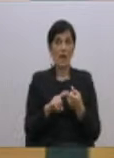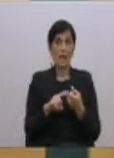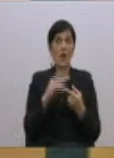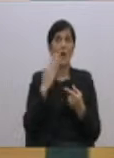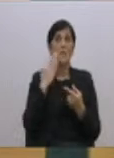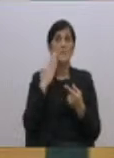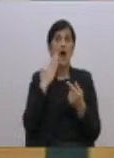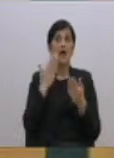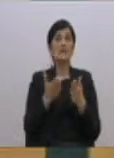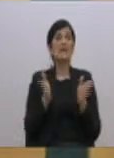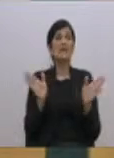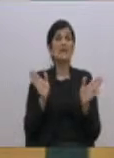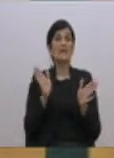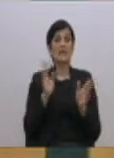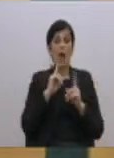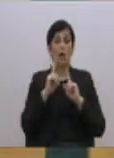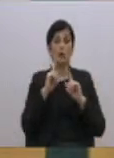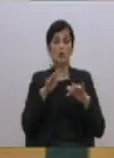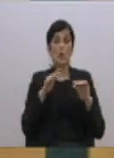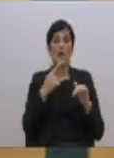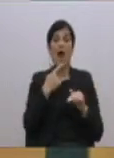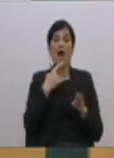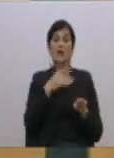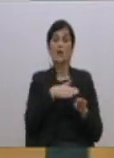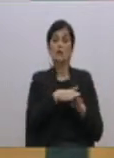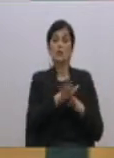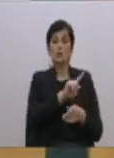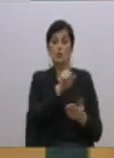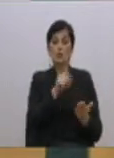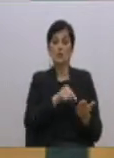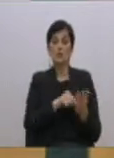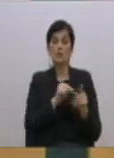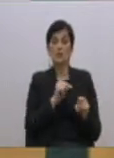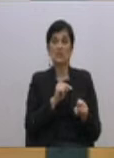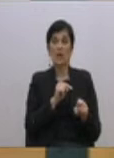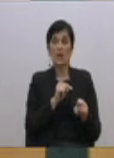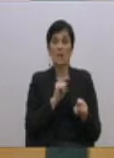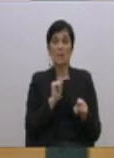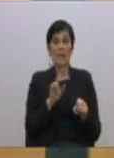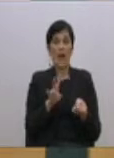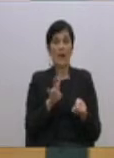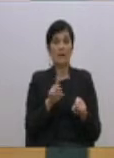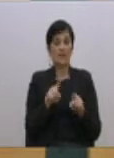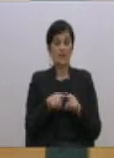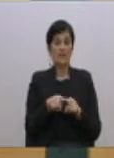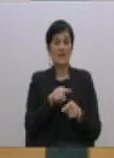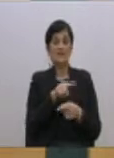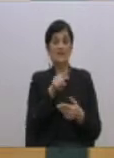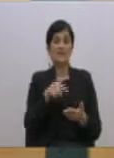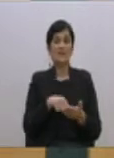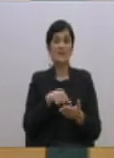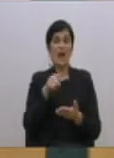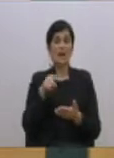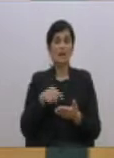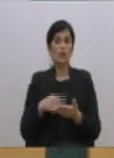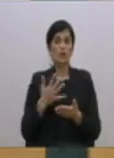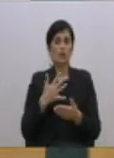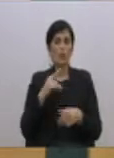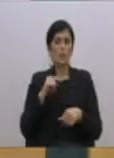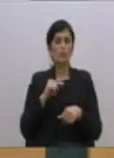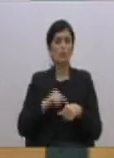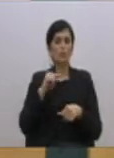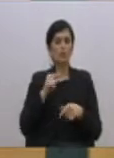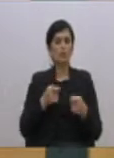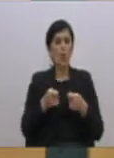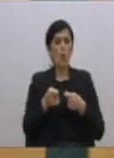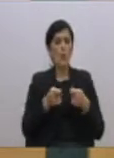ღია სტომაზე განხილულ, მაგრამ არასასწორთან დაკავშირებულ საკითხებს, ან ისეთ საკითხებს, რომელიც არის გრძნობიარე